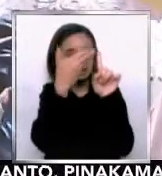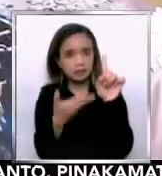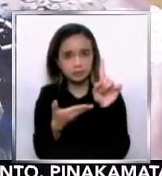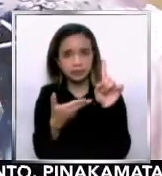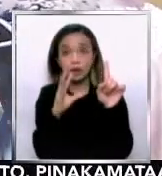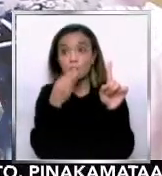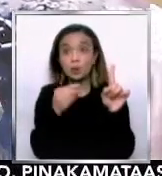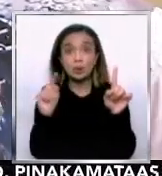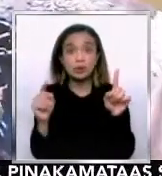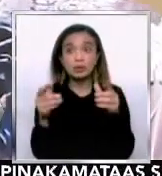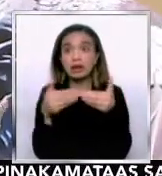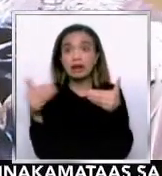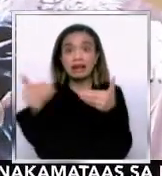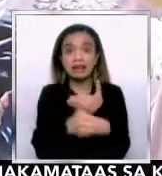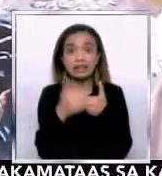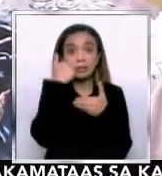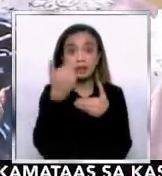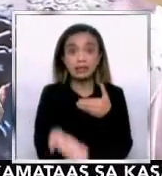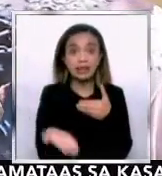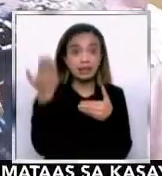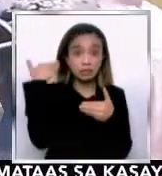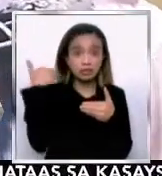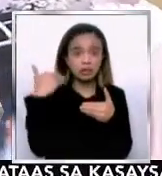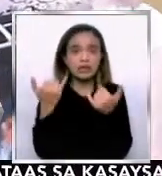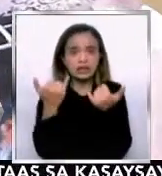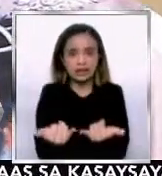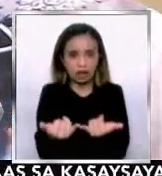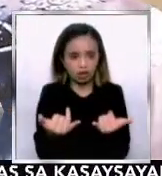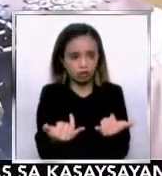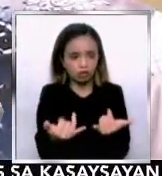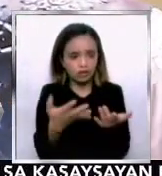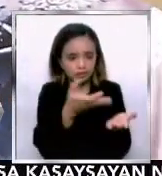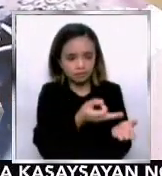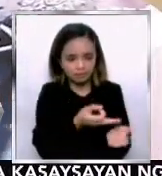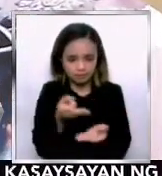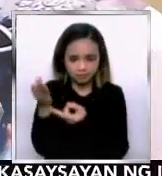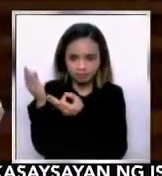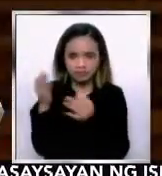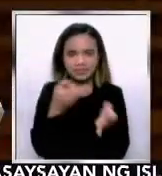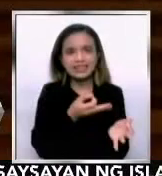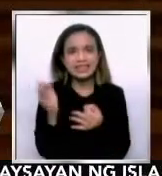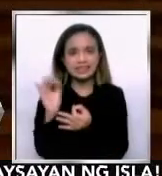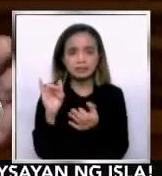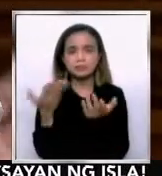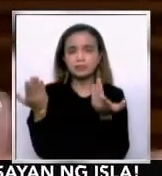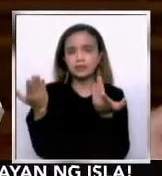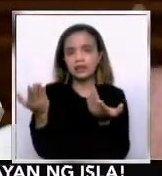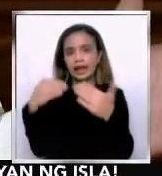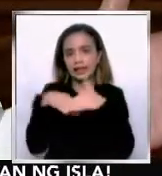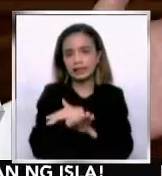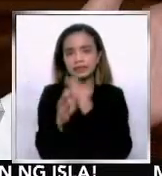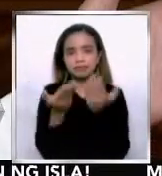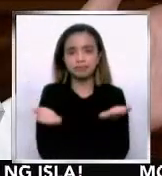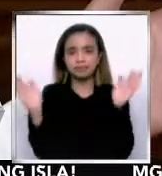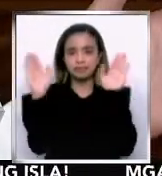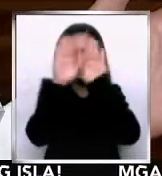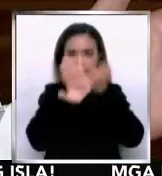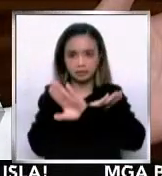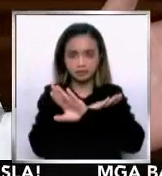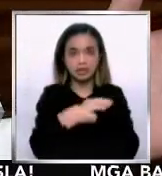na ay kanyang sinusundo na para maiakyat na, maipasok na sa langit. Sa buong buhay natin